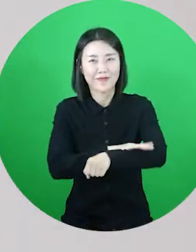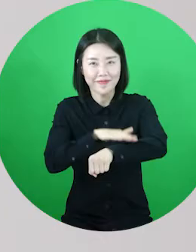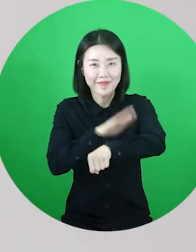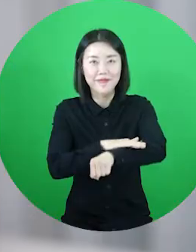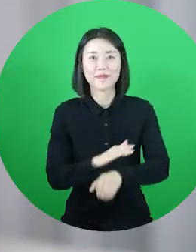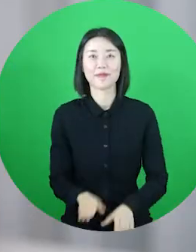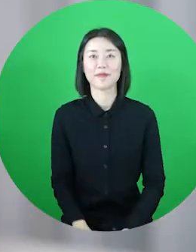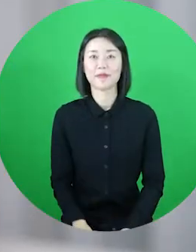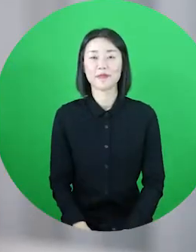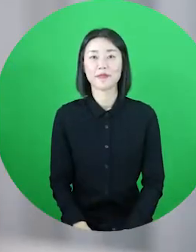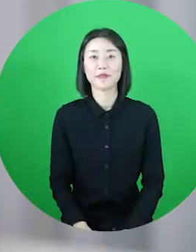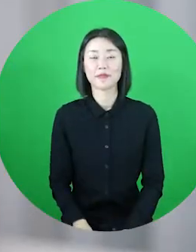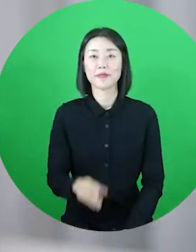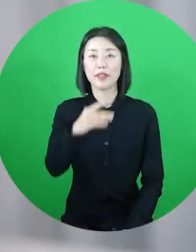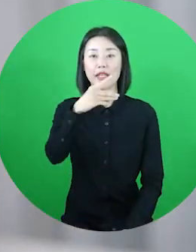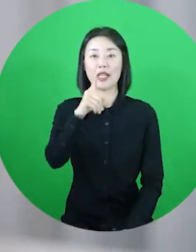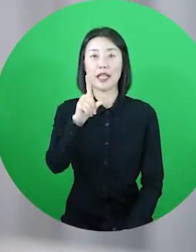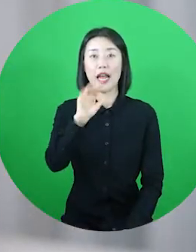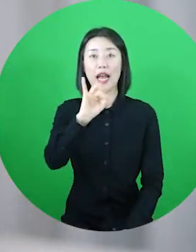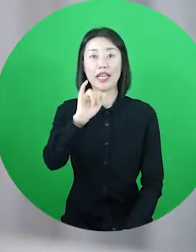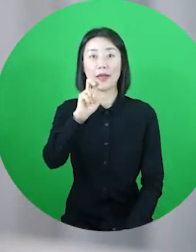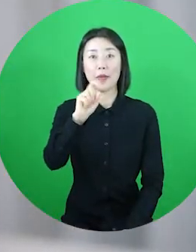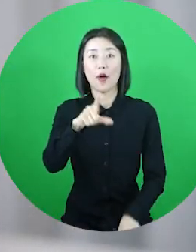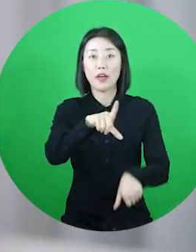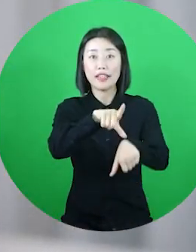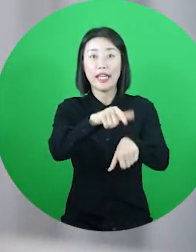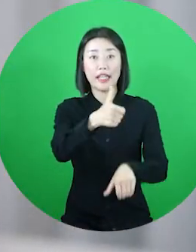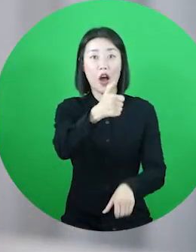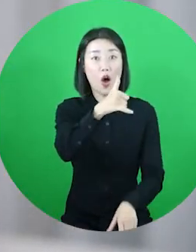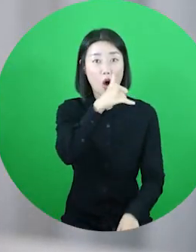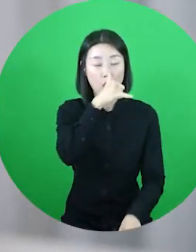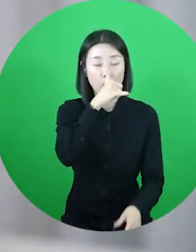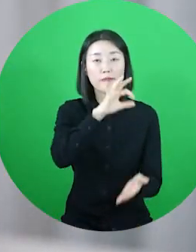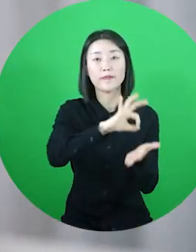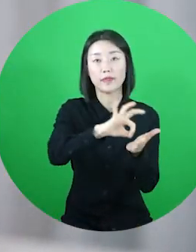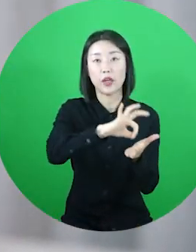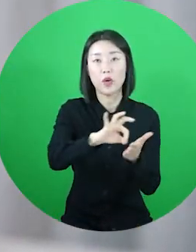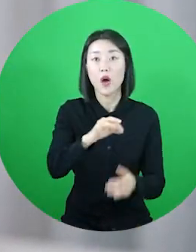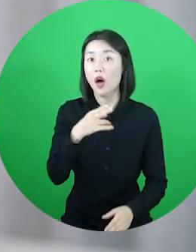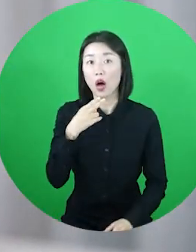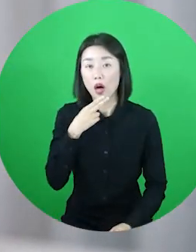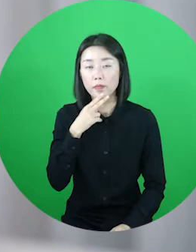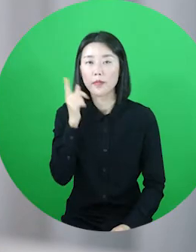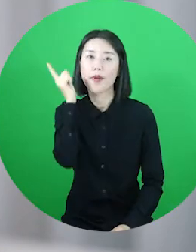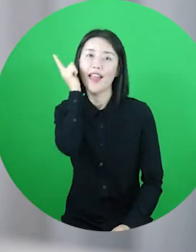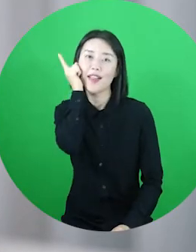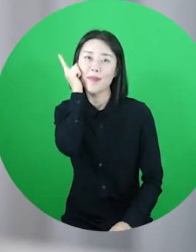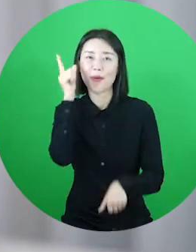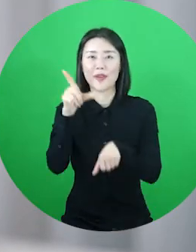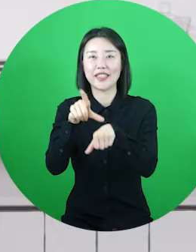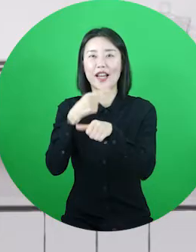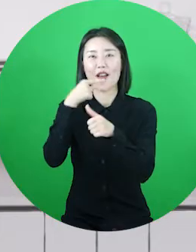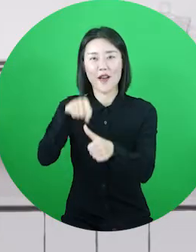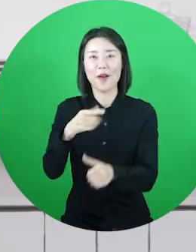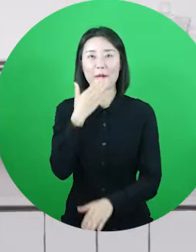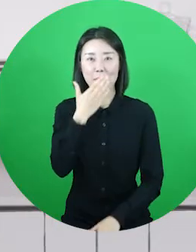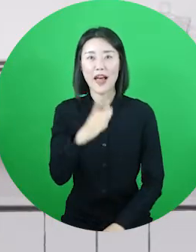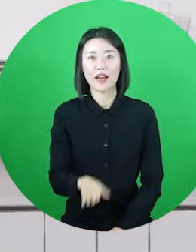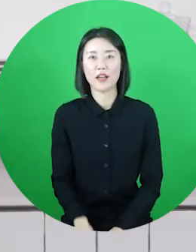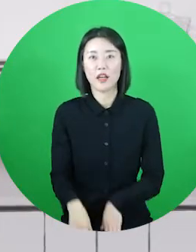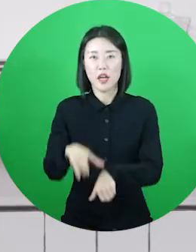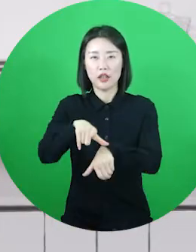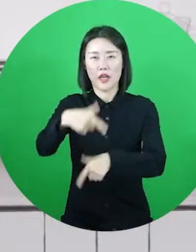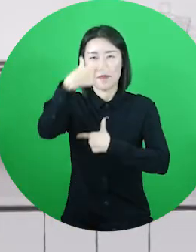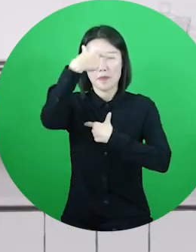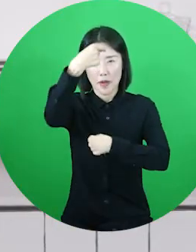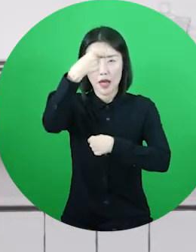잘했어요. 타이머가 있는 친구들은 바로 사용하고 타이머가 없다면 휴대폰 타이머를 사용해 주세요. 정확하게 시간을